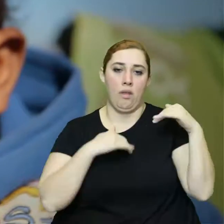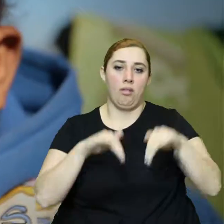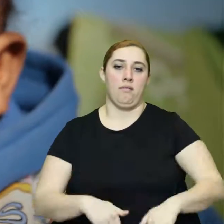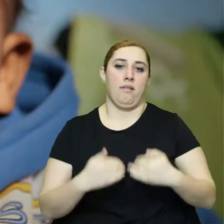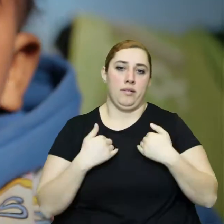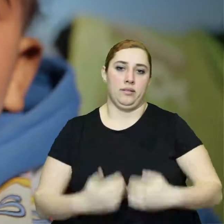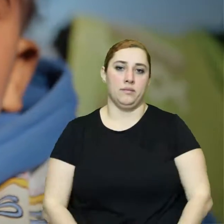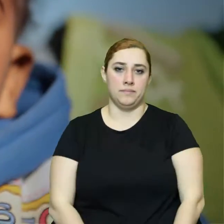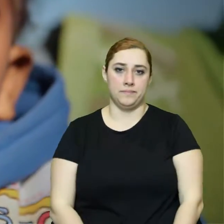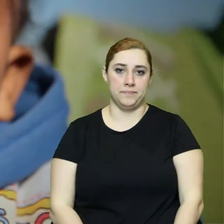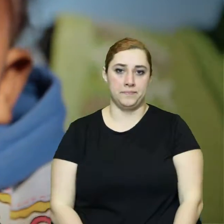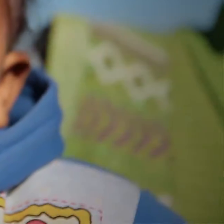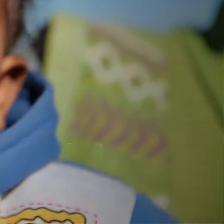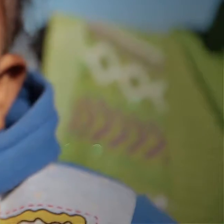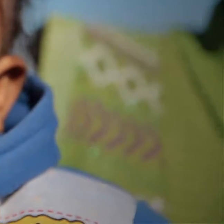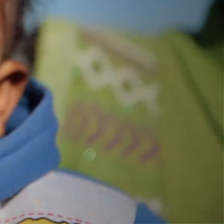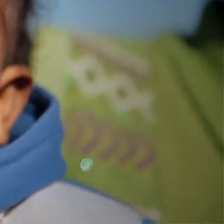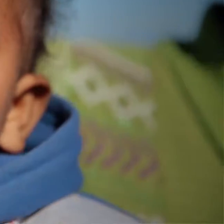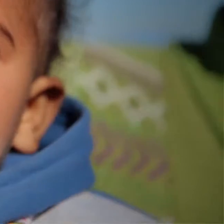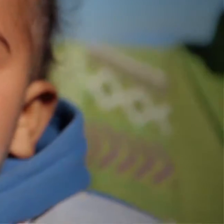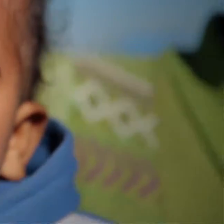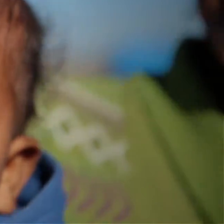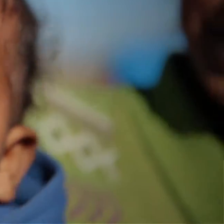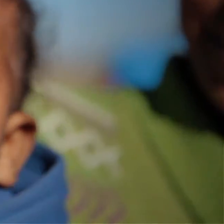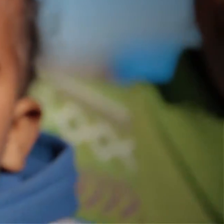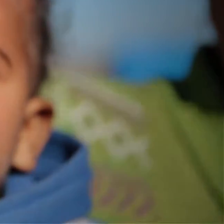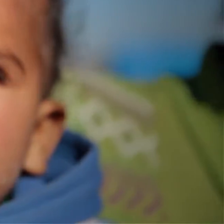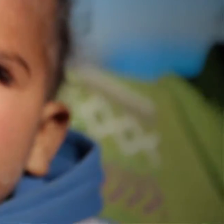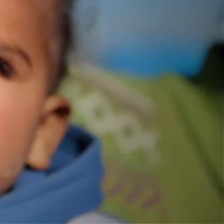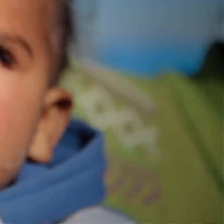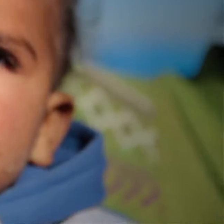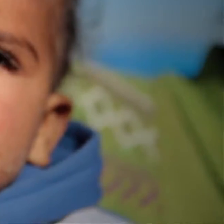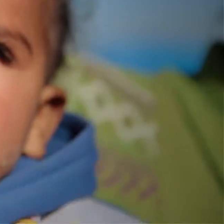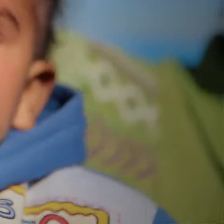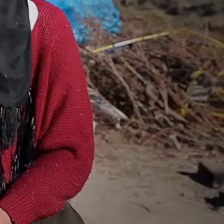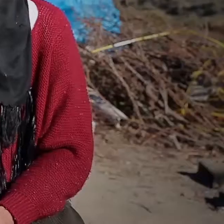seslerinden. Burnu akmış 1,5 yaşlarındaki bir erkek çocuğu, 10 yaşlarında bir kızın kucağında.